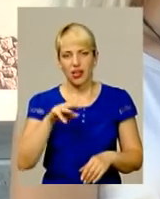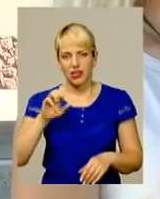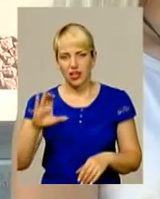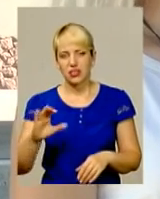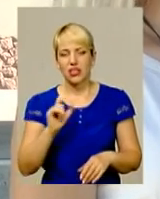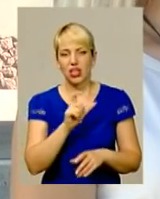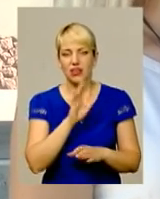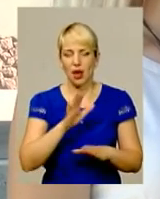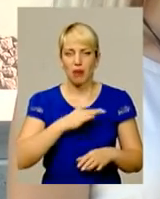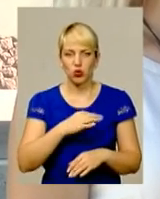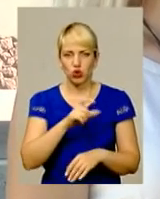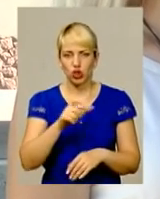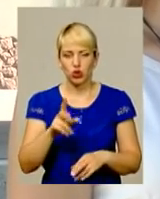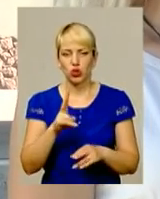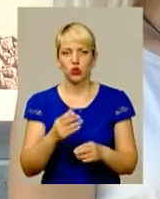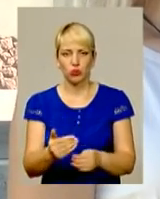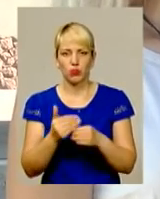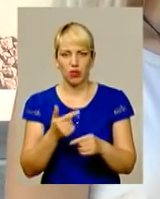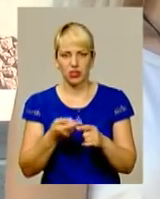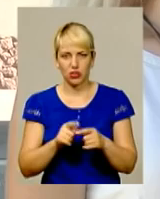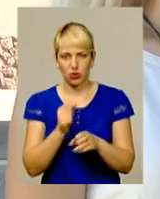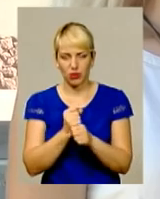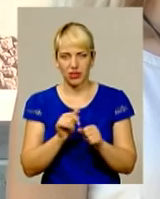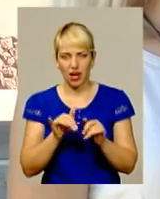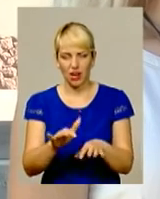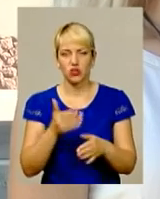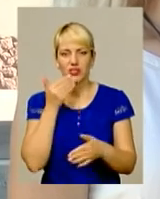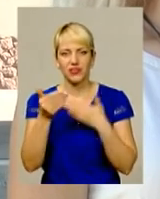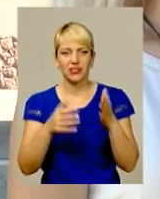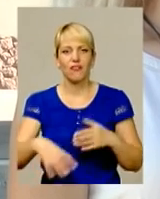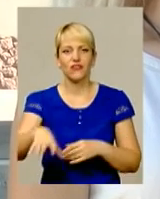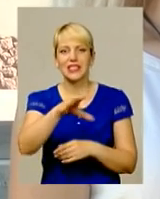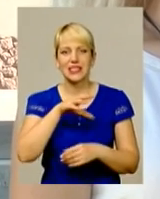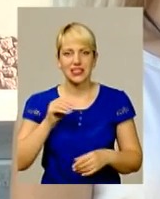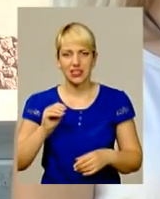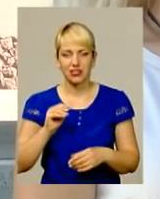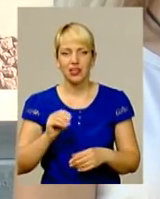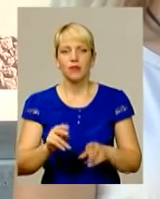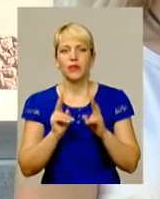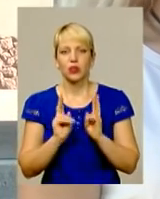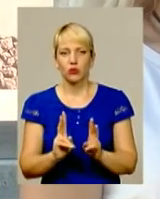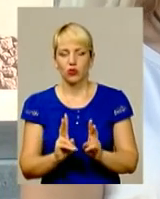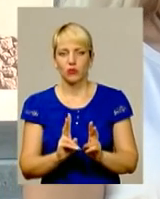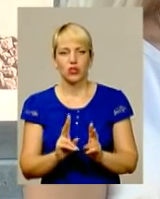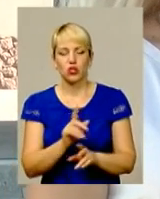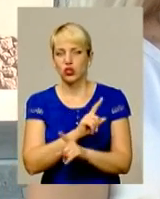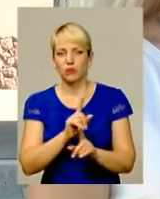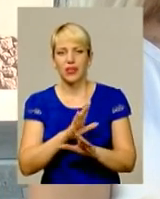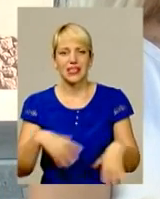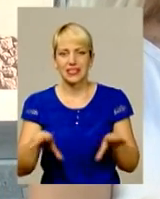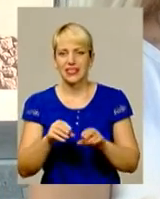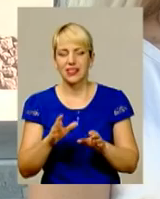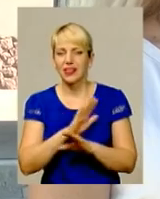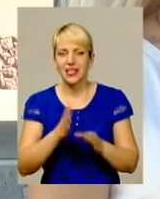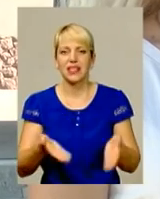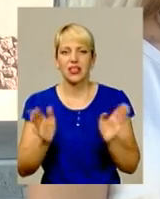які допомагають нам здійснити цю акцію. Тож звертаємося до всіх, хто не залишається байдужими, хто